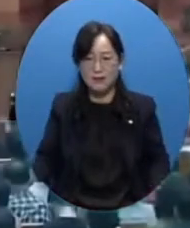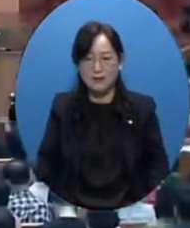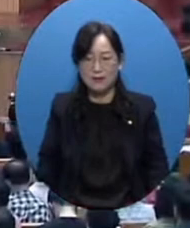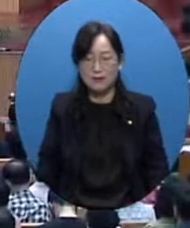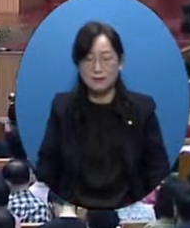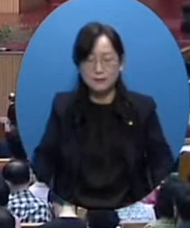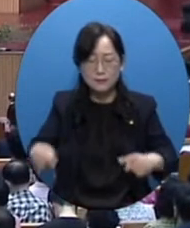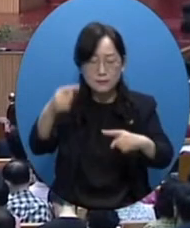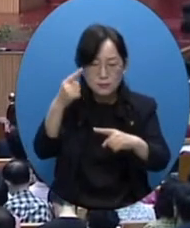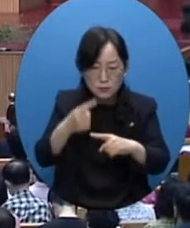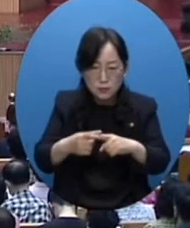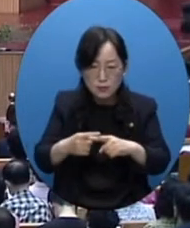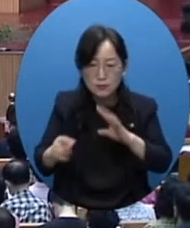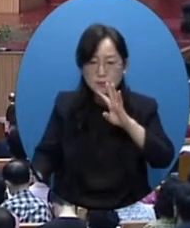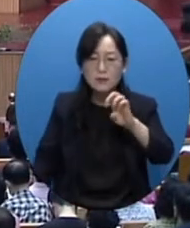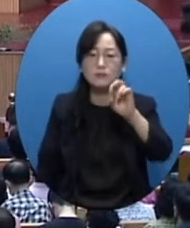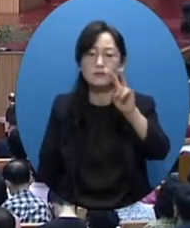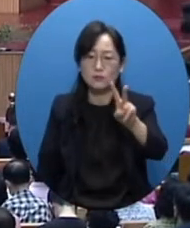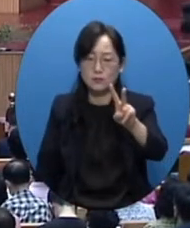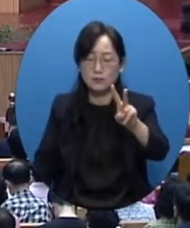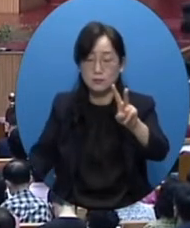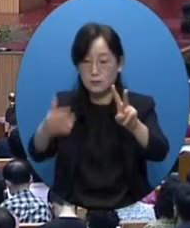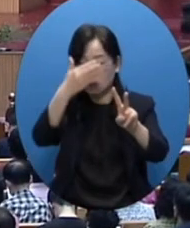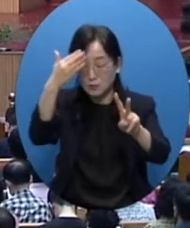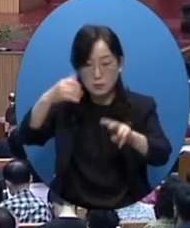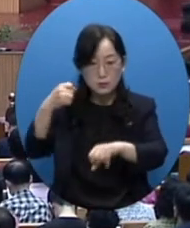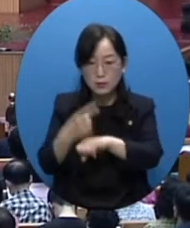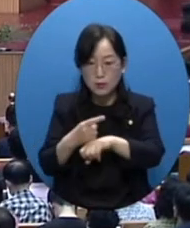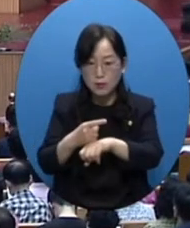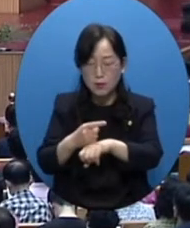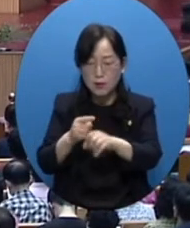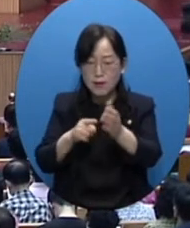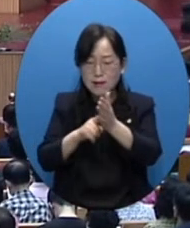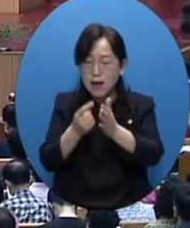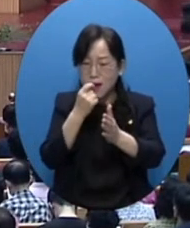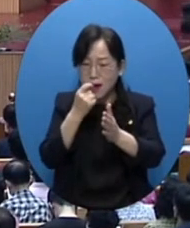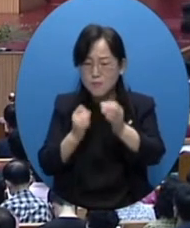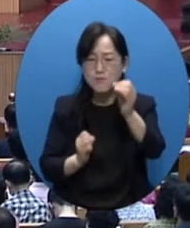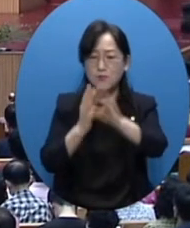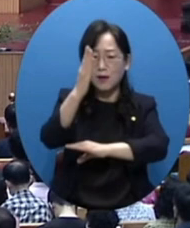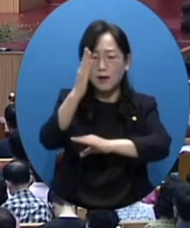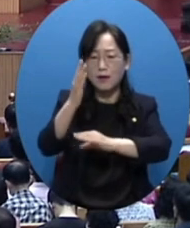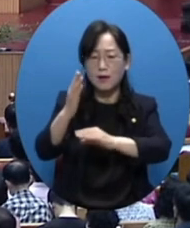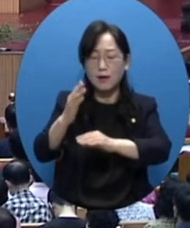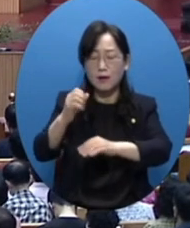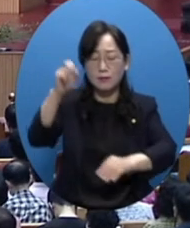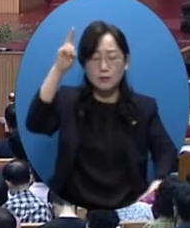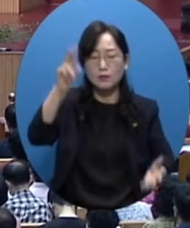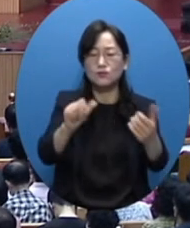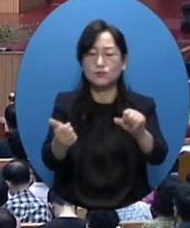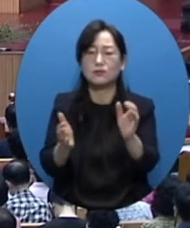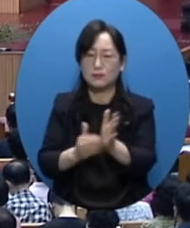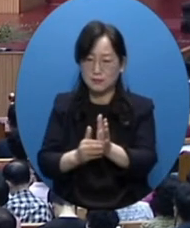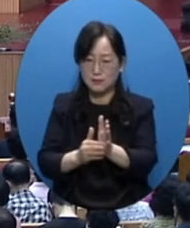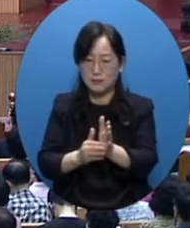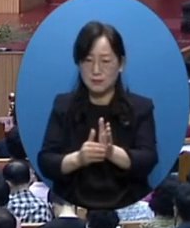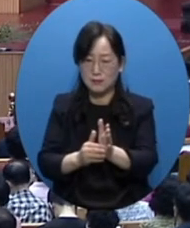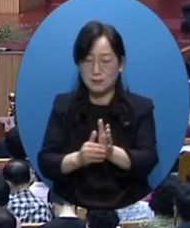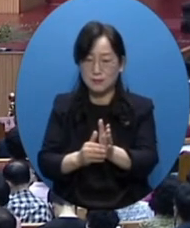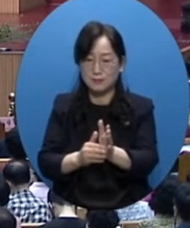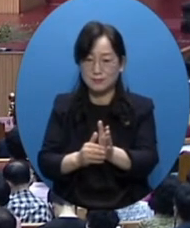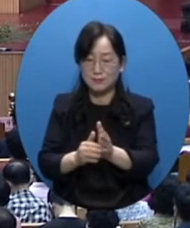그러다가 42살 젊은 나이로 약물 과다복용 얼어 돌연 사망 합니다 그런데